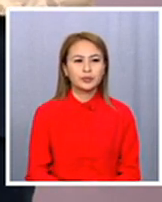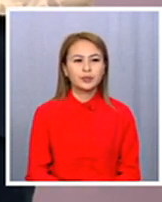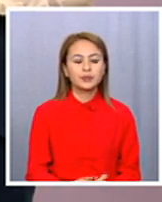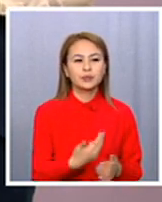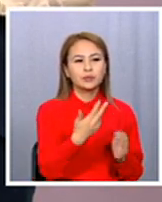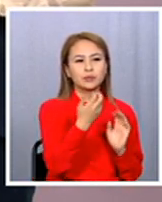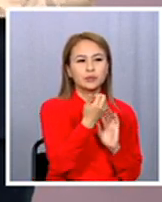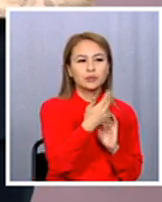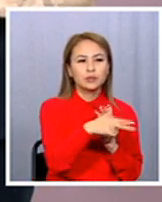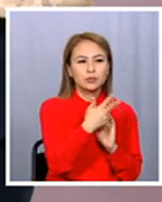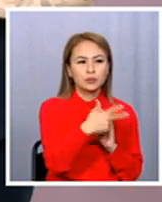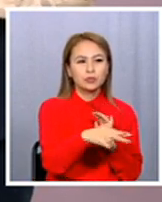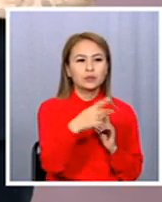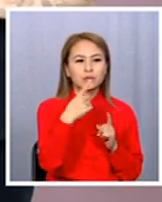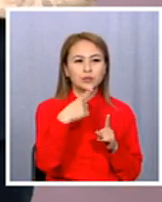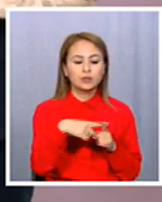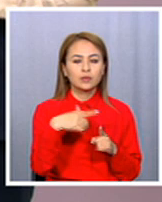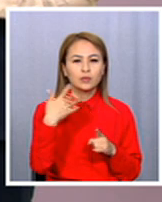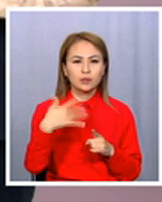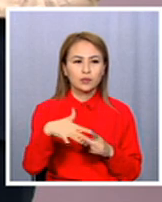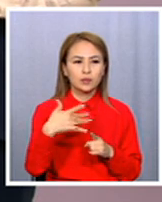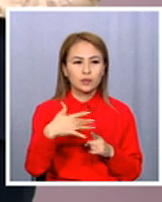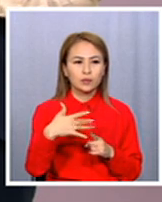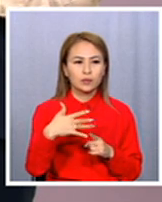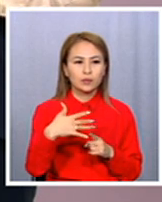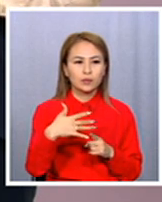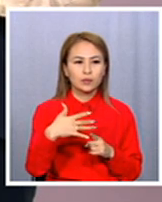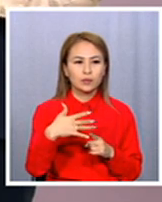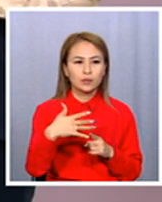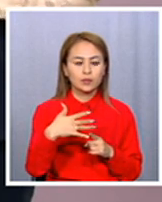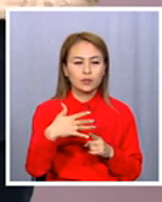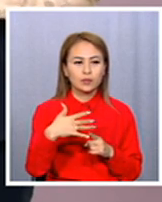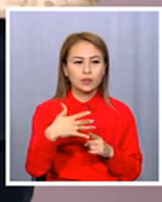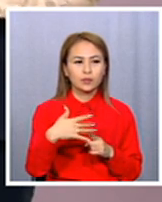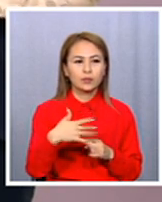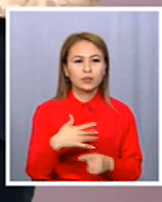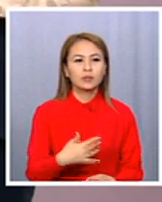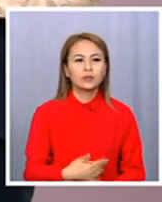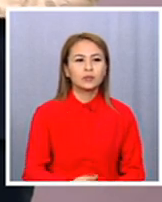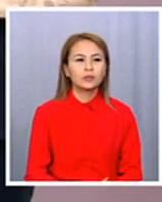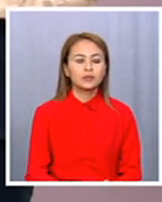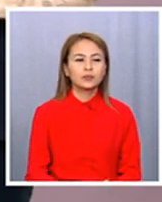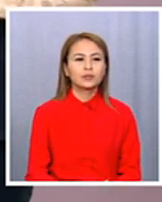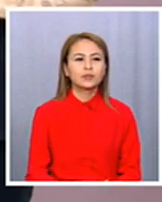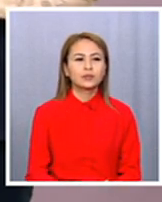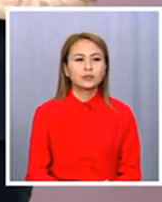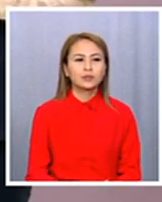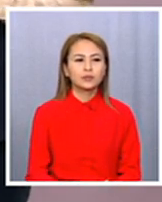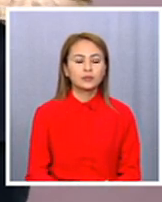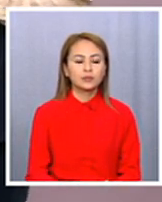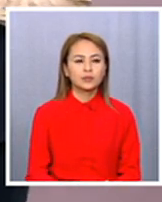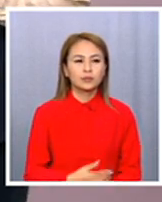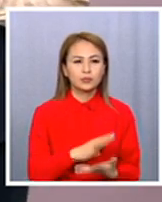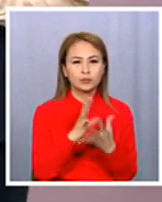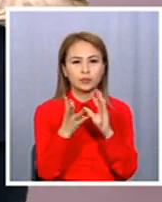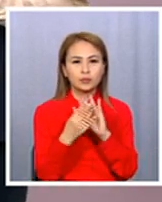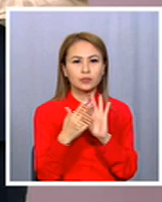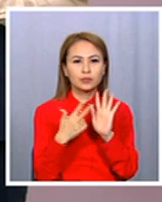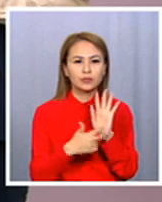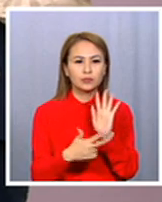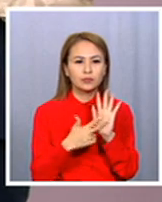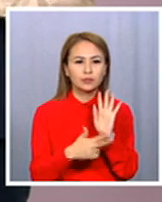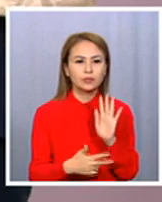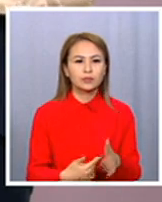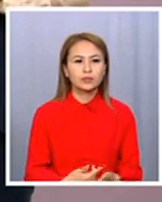қосындысы 30-ға тең, 37 мен 13 санын қосындысы 50-ге тең. 30 бен 50 санын қосқан